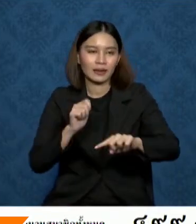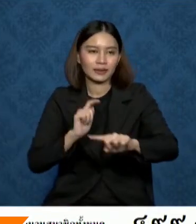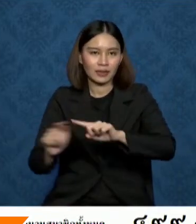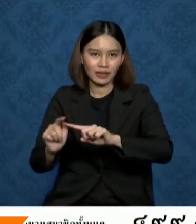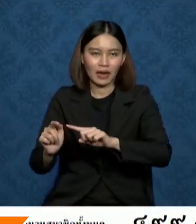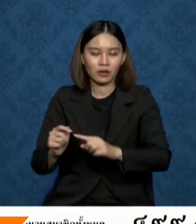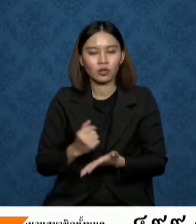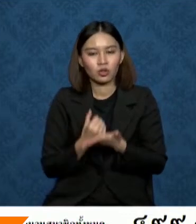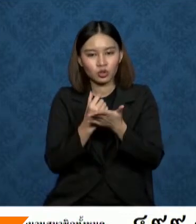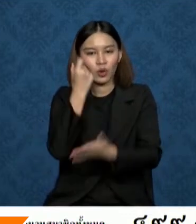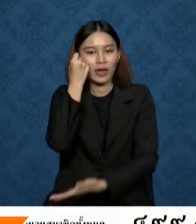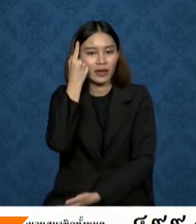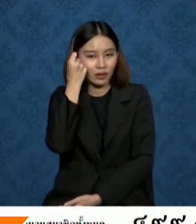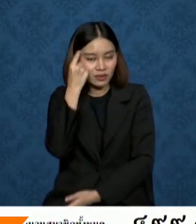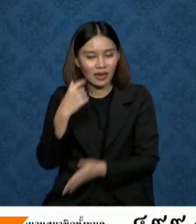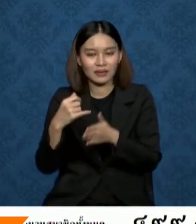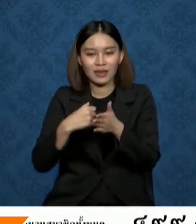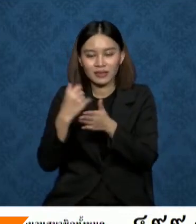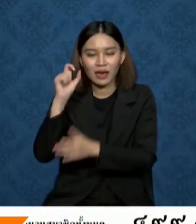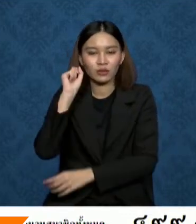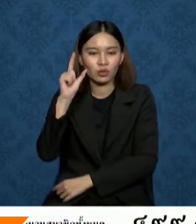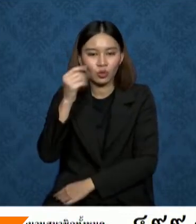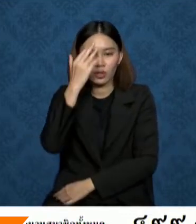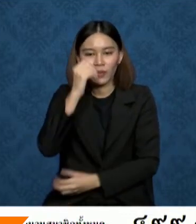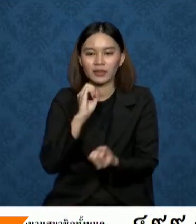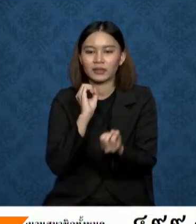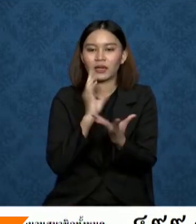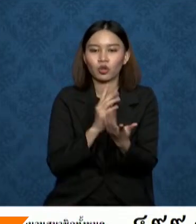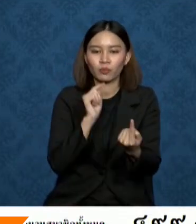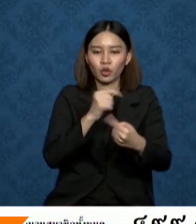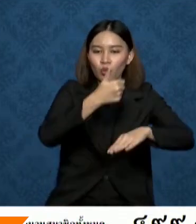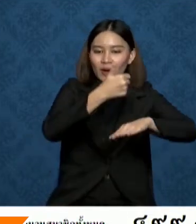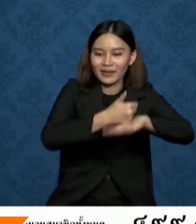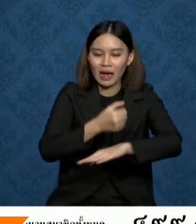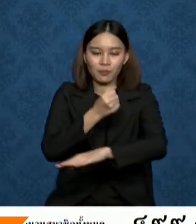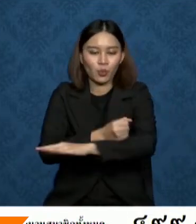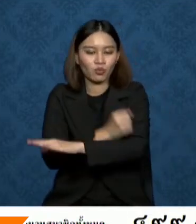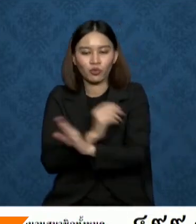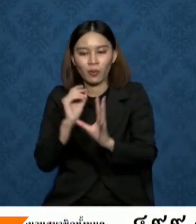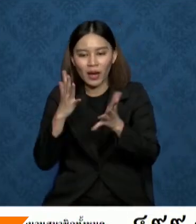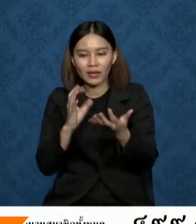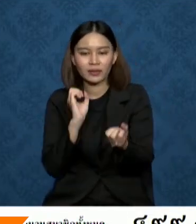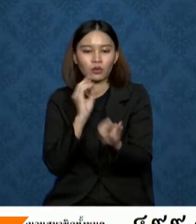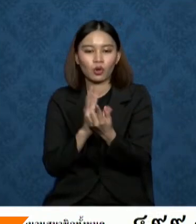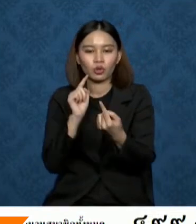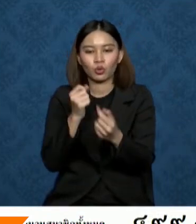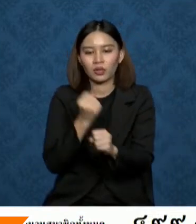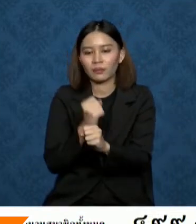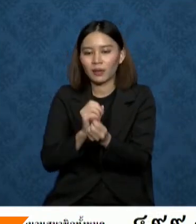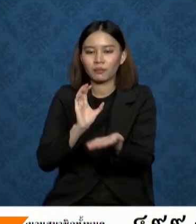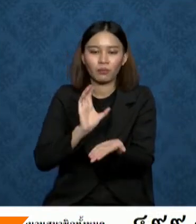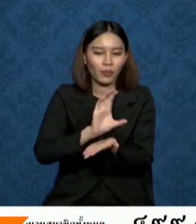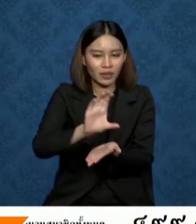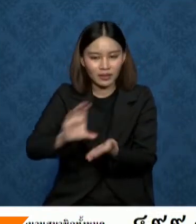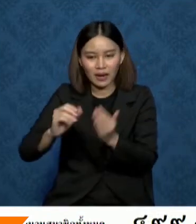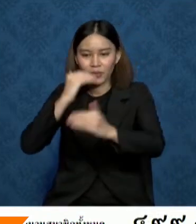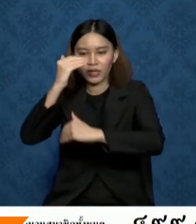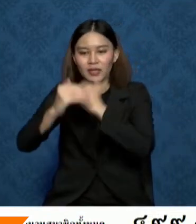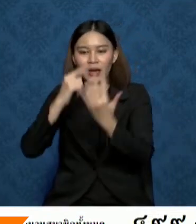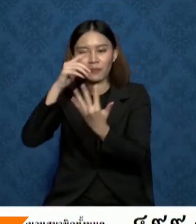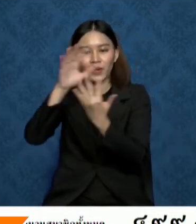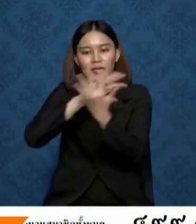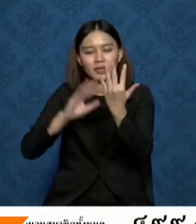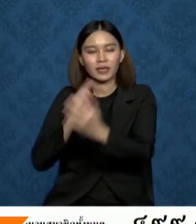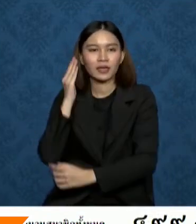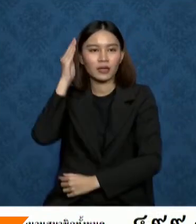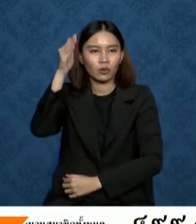และสรางคามเข้าใจกั อย่เรงร Voorลเพื่ไมให้เกิดปัหากับ ๆ เสส่ผลกระทบต่อการลงทุน และการพัฒนาประเทศในอนา